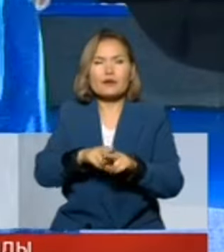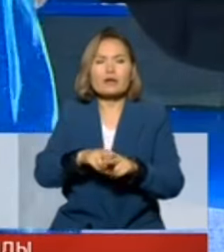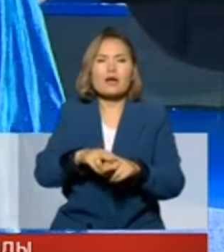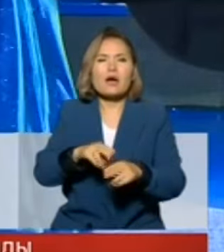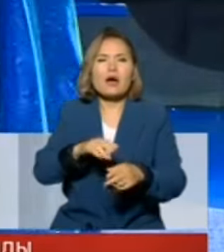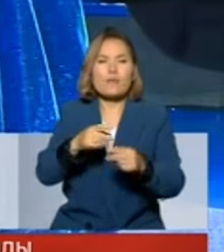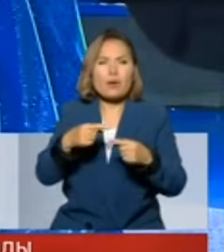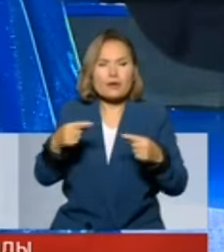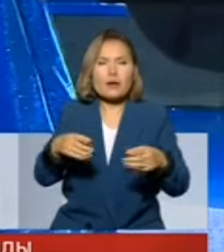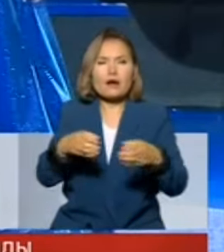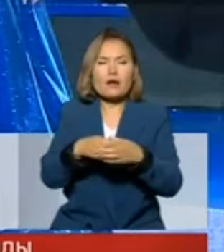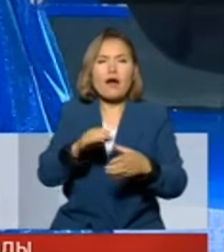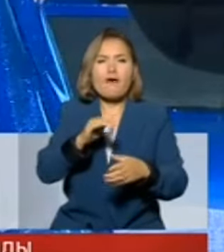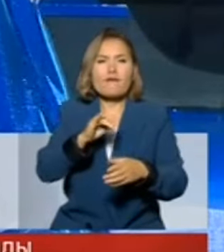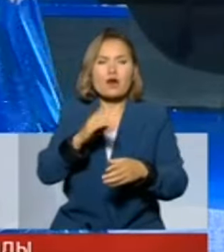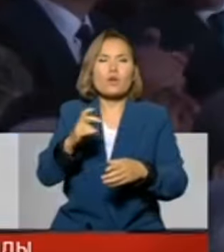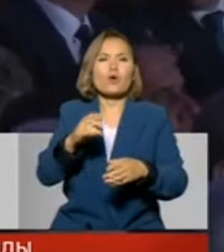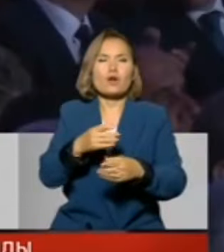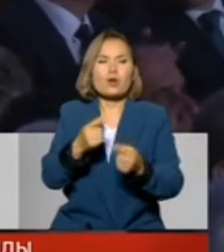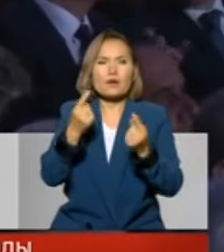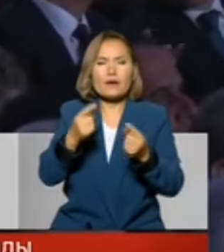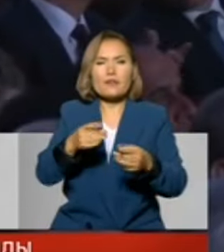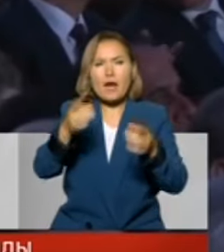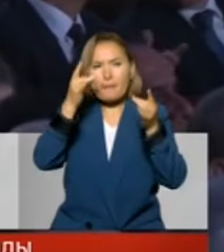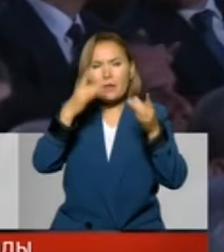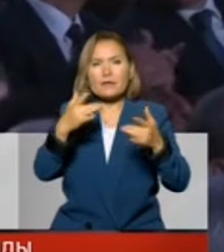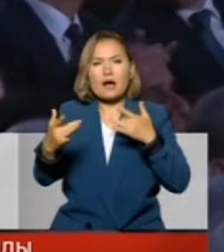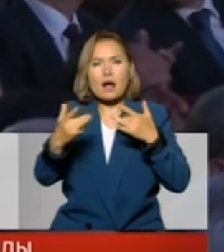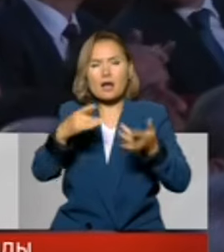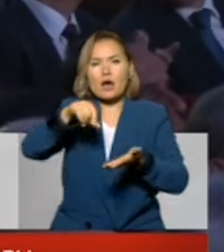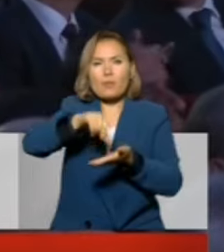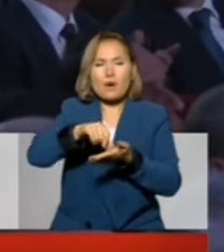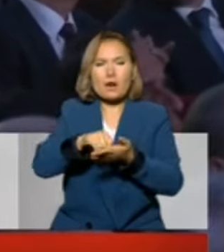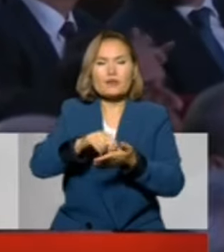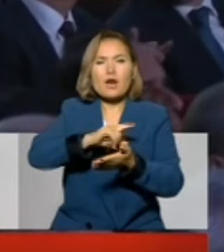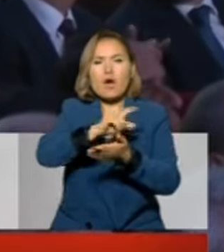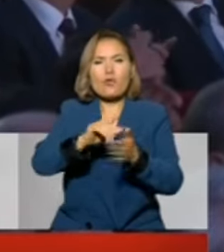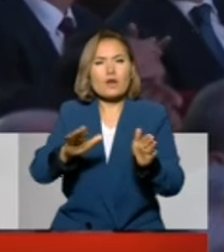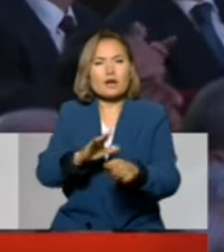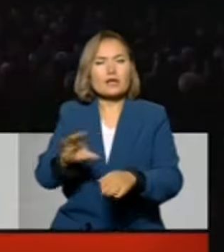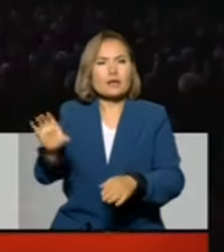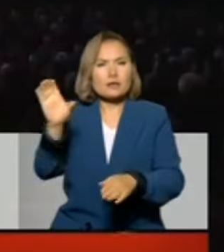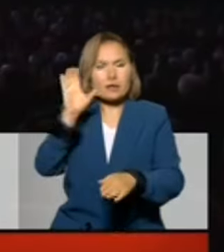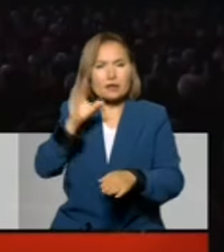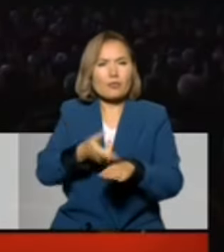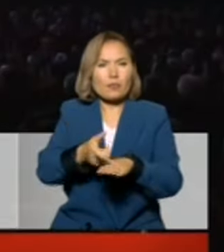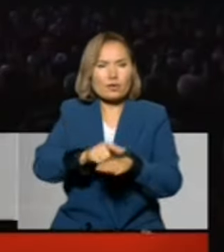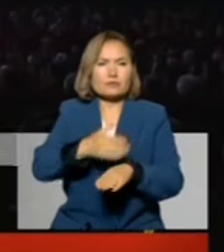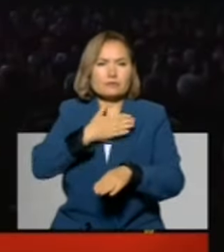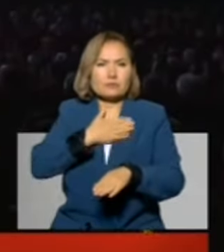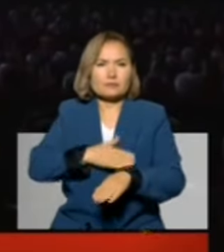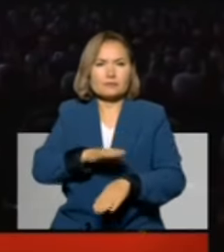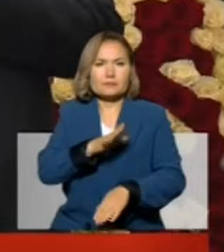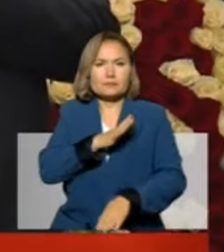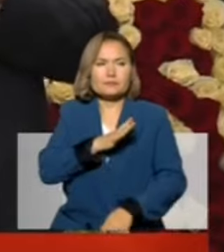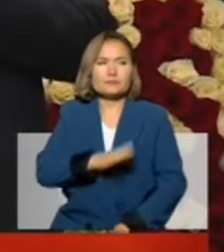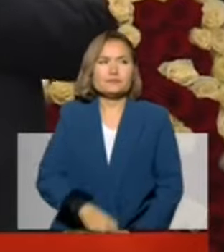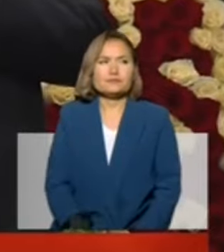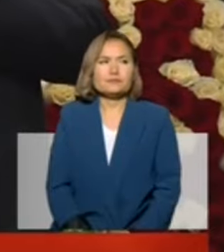Эльвойс тобы, Фарух Тоқтамұратов сияқты мәдениет қайраткерлерінің өнерін тамашалады. Оңғар Алпысбайұлы, Бахтияр Омар,